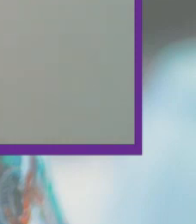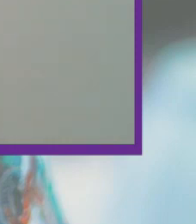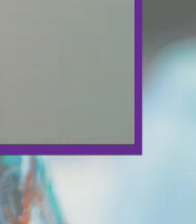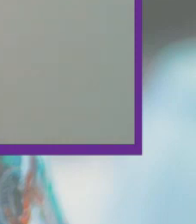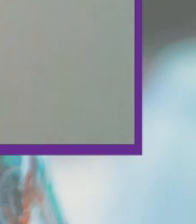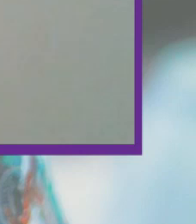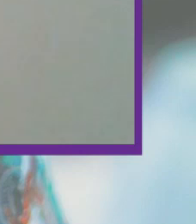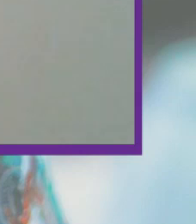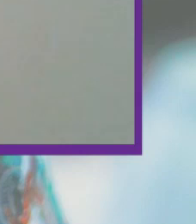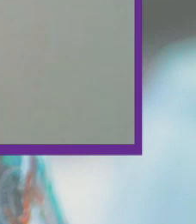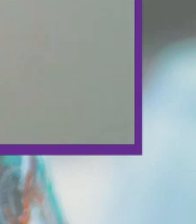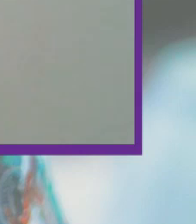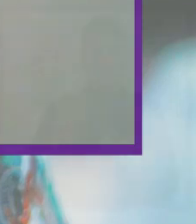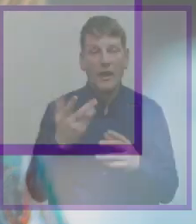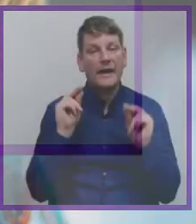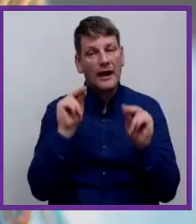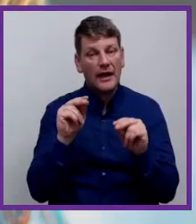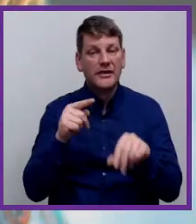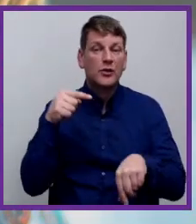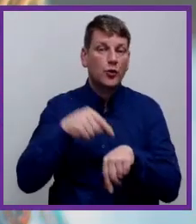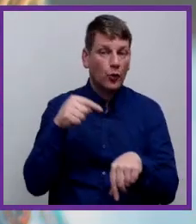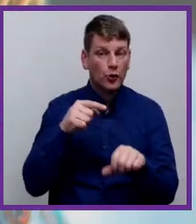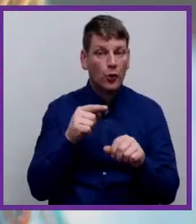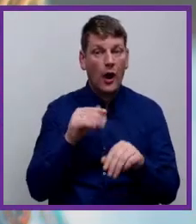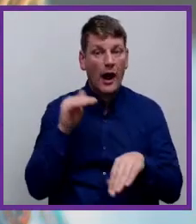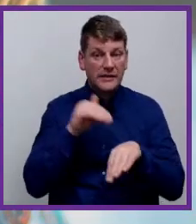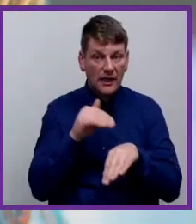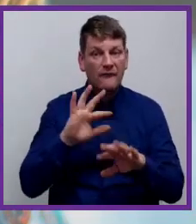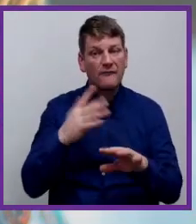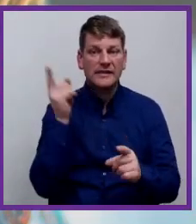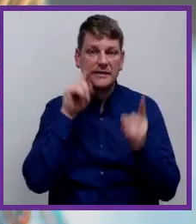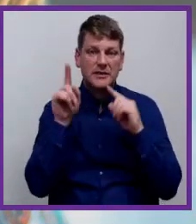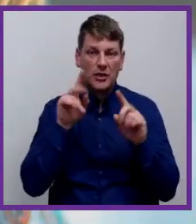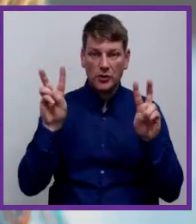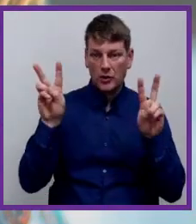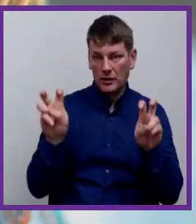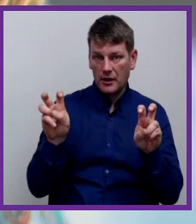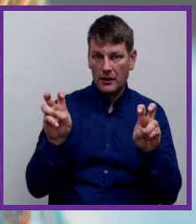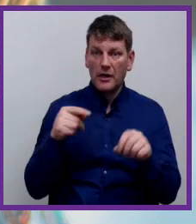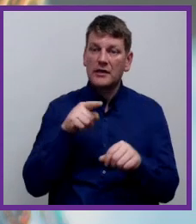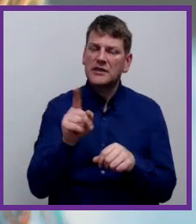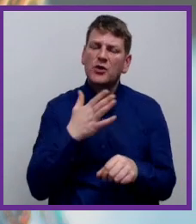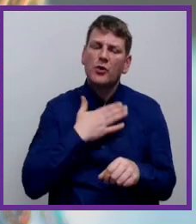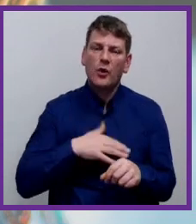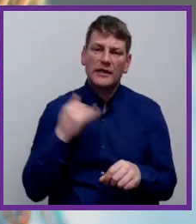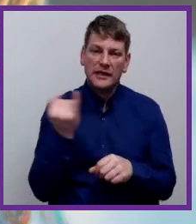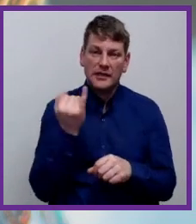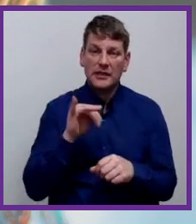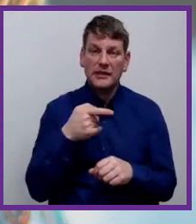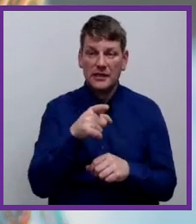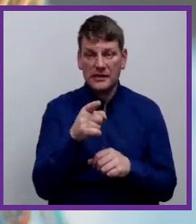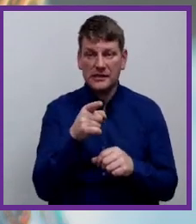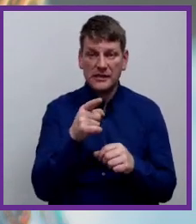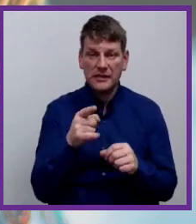sašutumu, bija vainu reliģisko jūtu aizskārums, vainu seksualitātes tēma. Tas ir ļoti interesanti, jo tas arī korelē